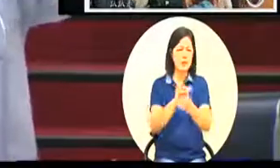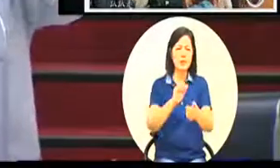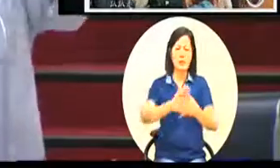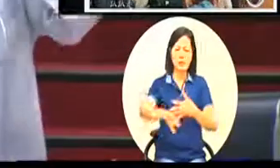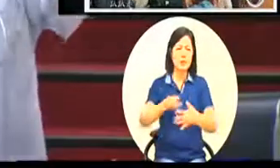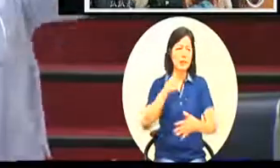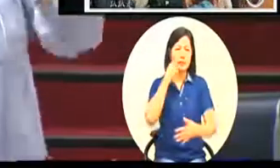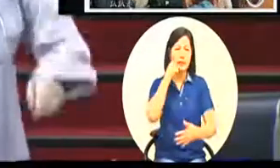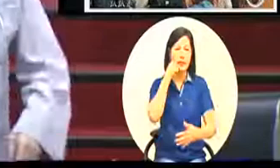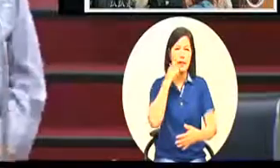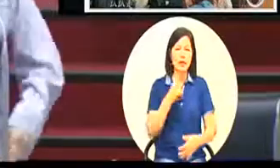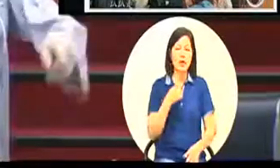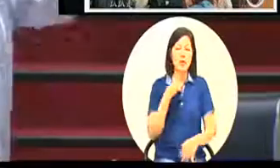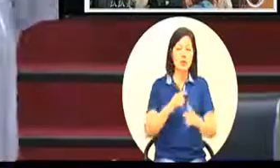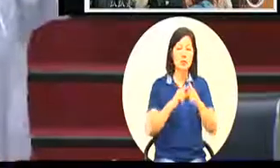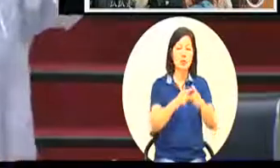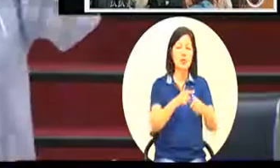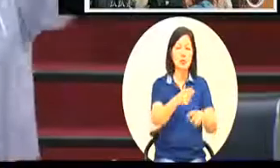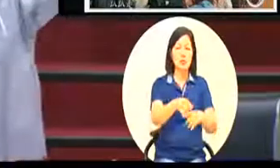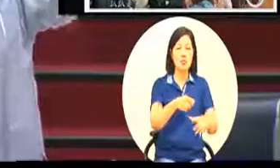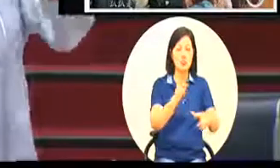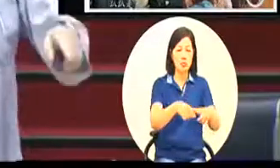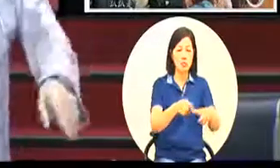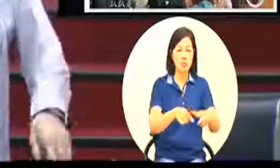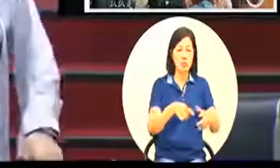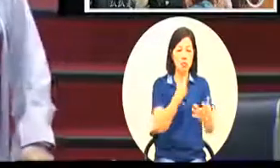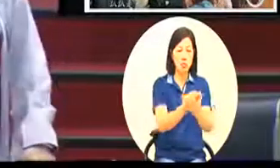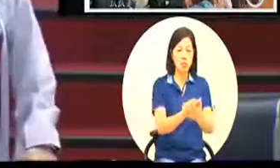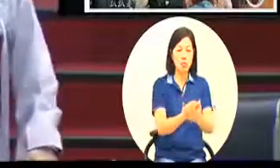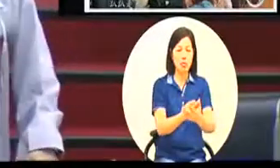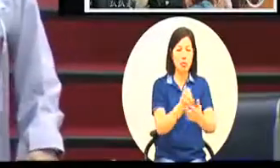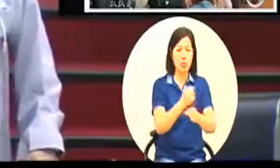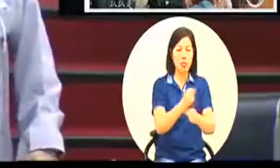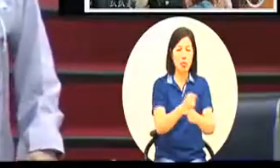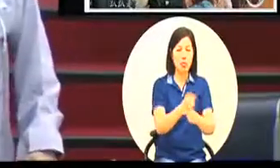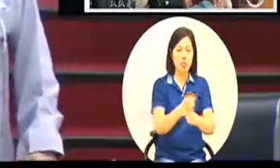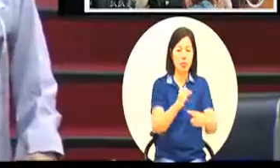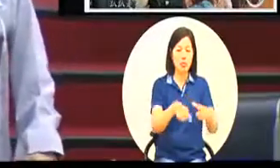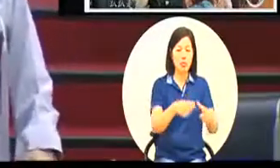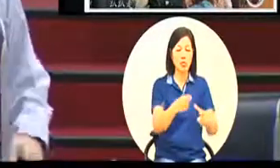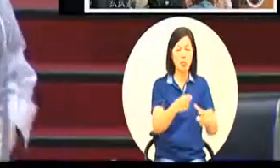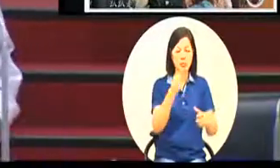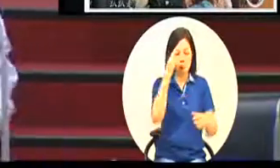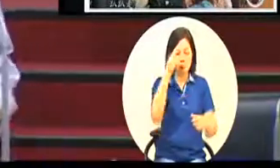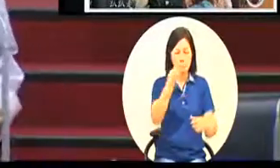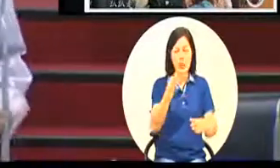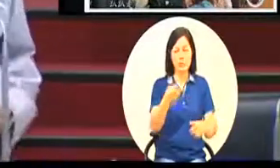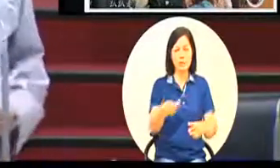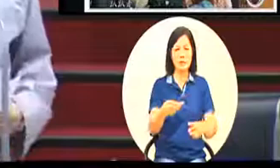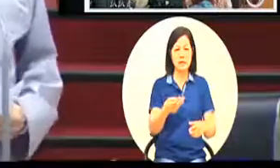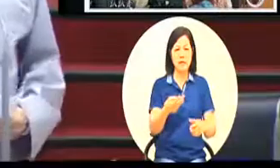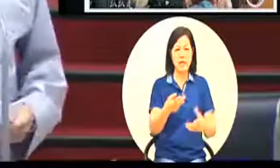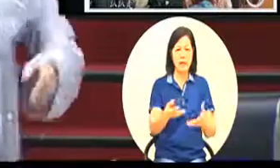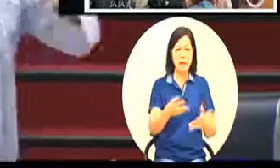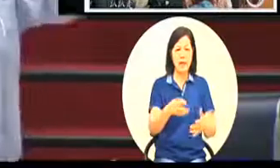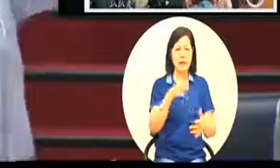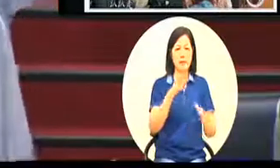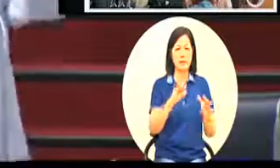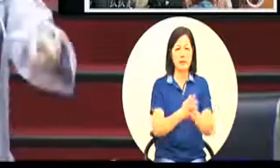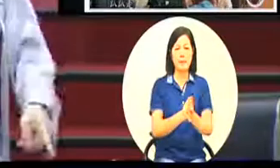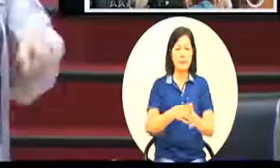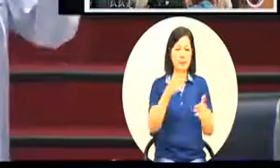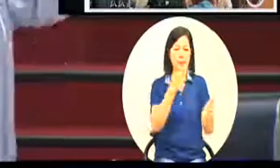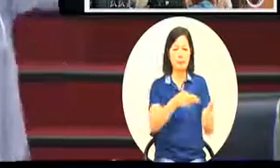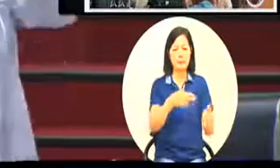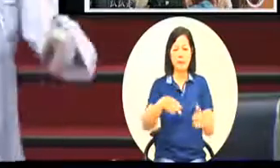你若去食人的头路，迄间公司唔免三工啦，就算我等一日十点要协调的啊啦。财政